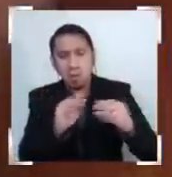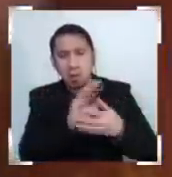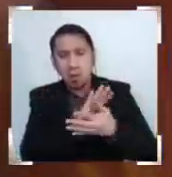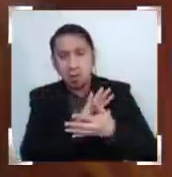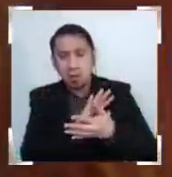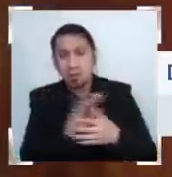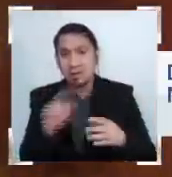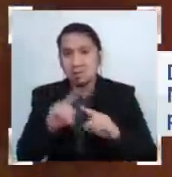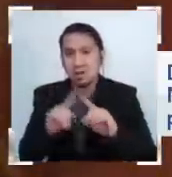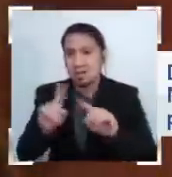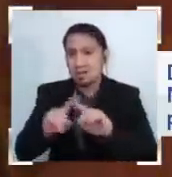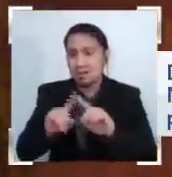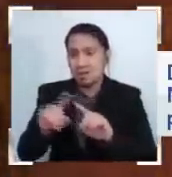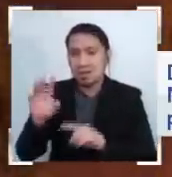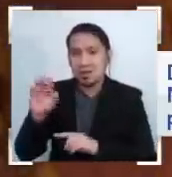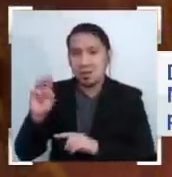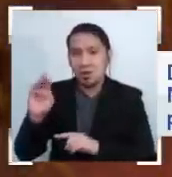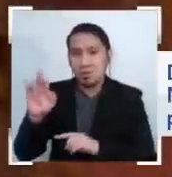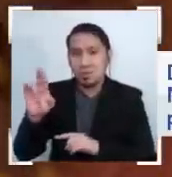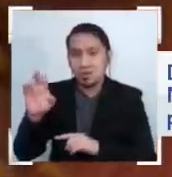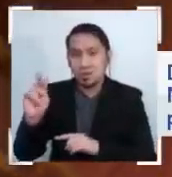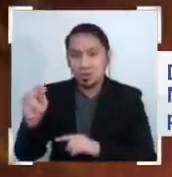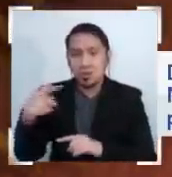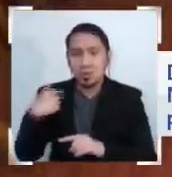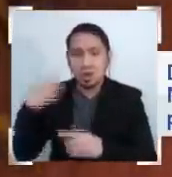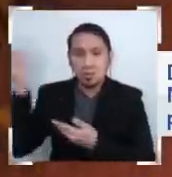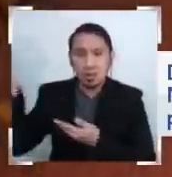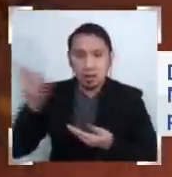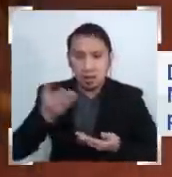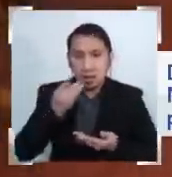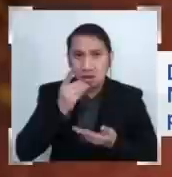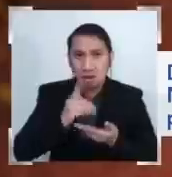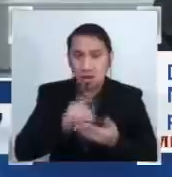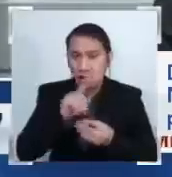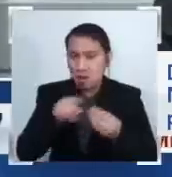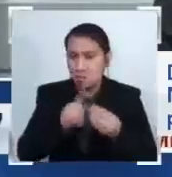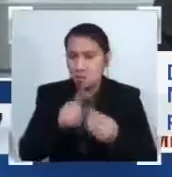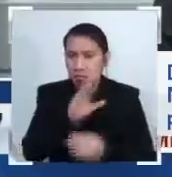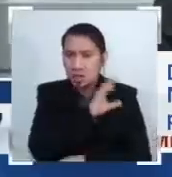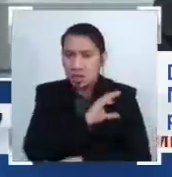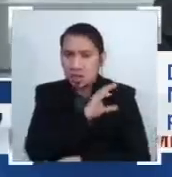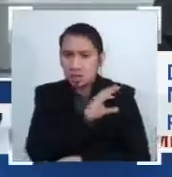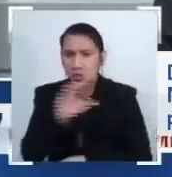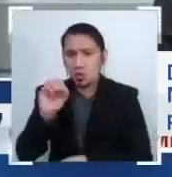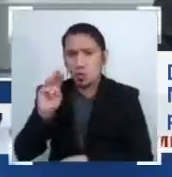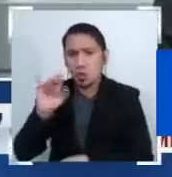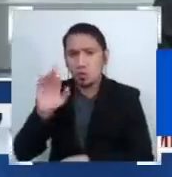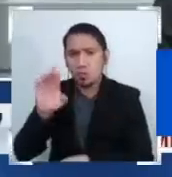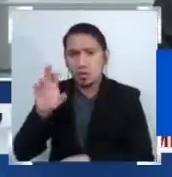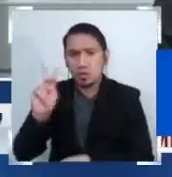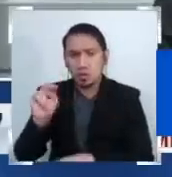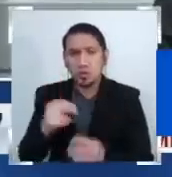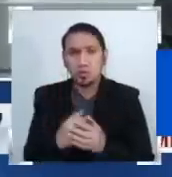ng inisyal na datos ang ating health department mula sa World Health Organization tungkol sa katangian ng Omicron. Ang datos na nagpapakita, more